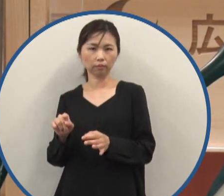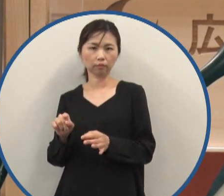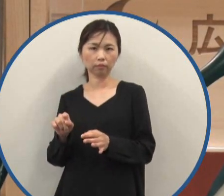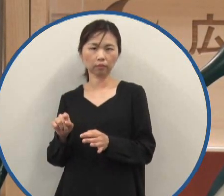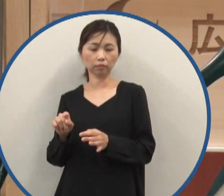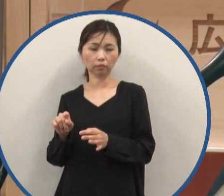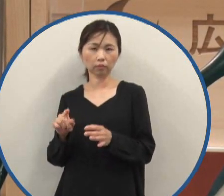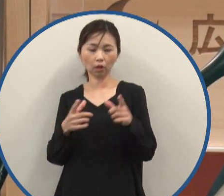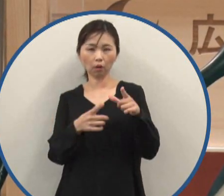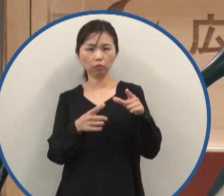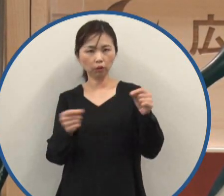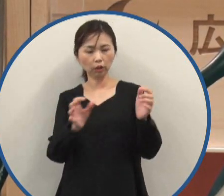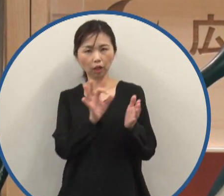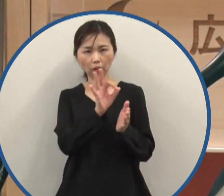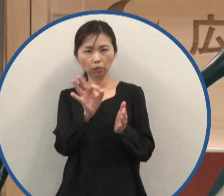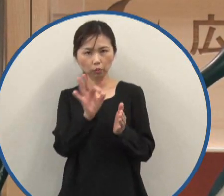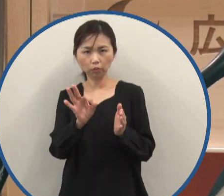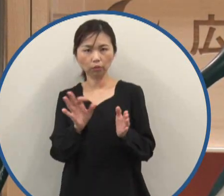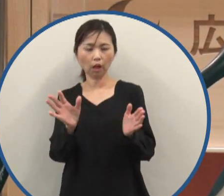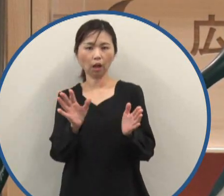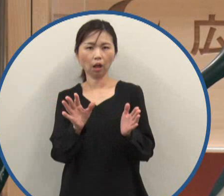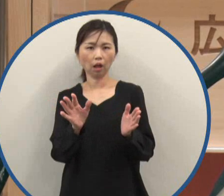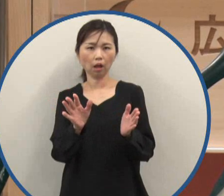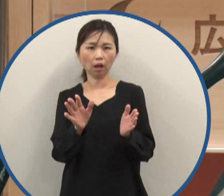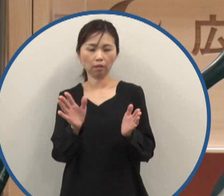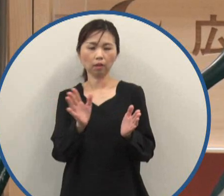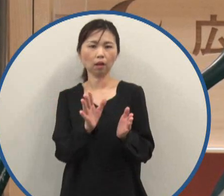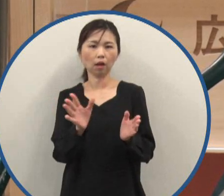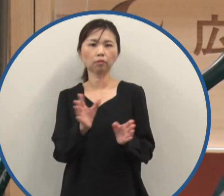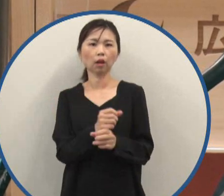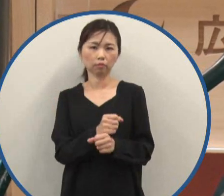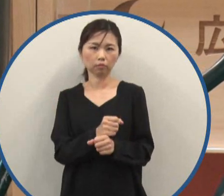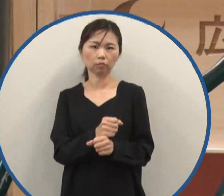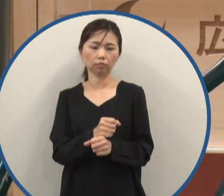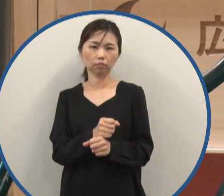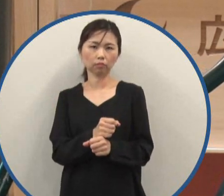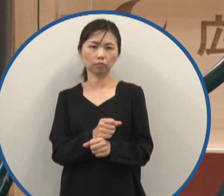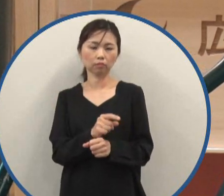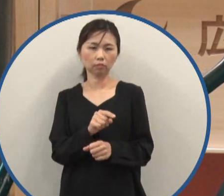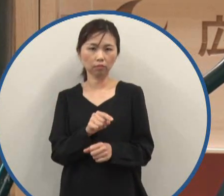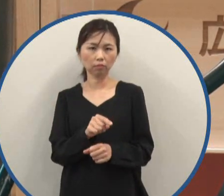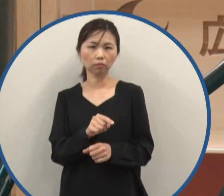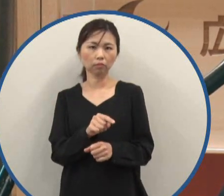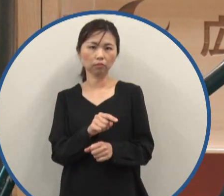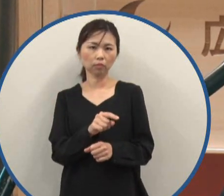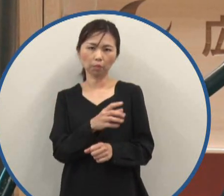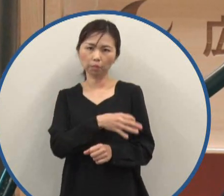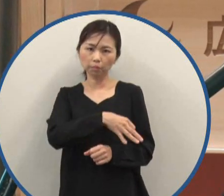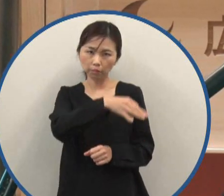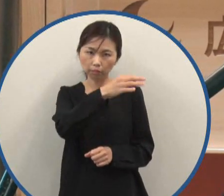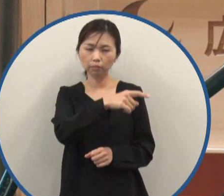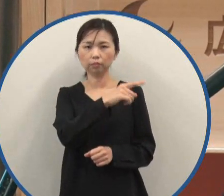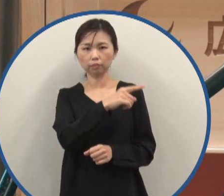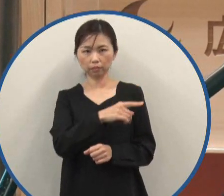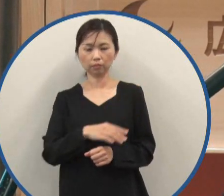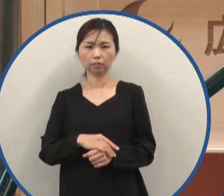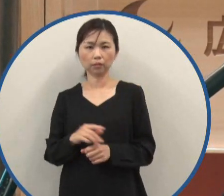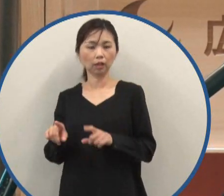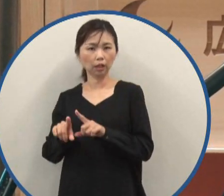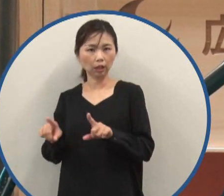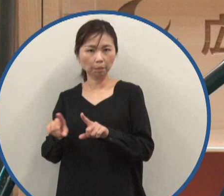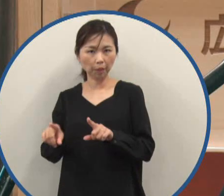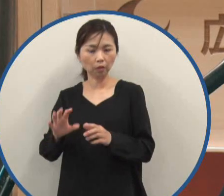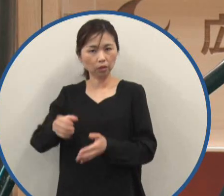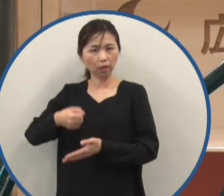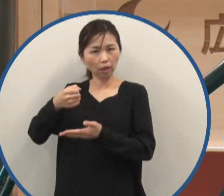その国からの給付がなくなりますので、これかなり大きな金額ですから、我々の一般財源からですね、これを捻